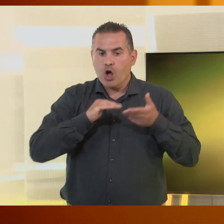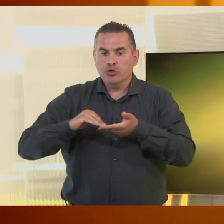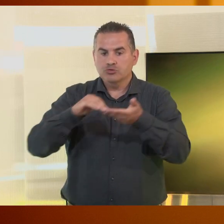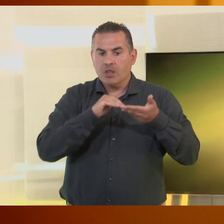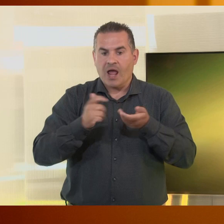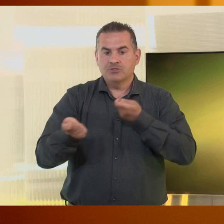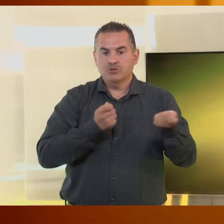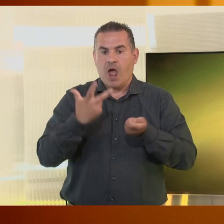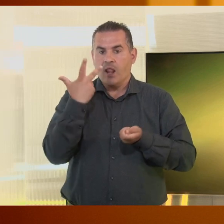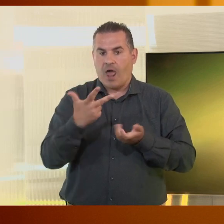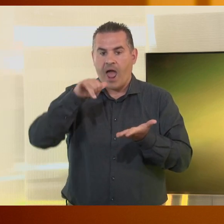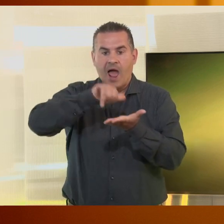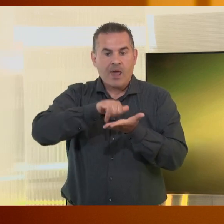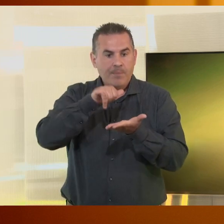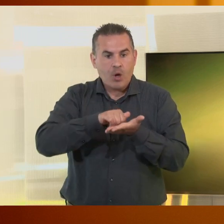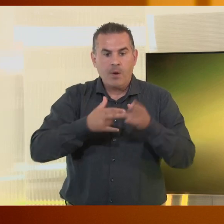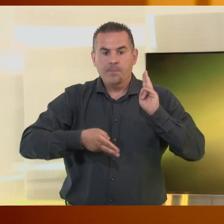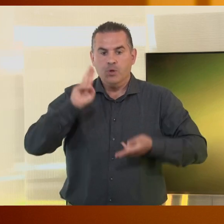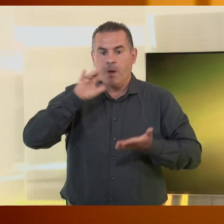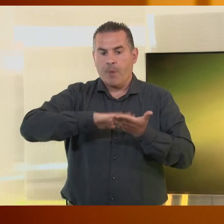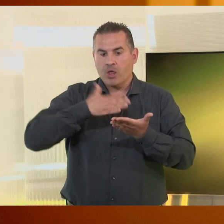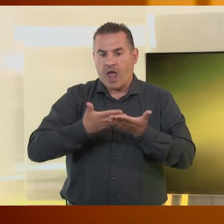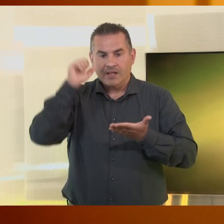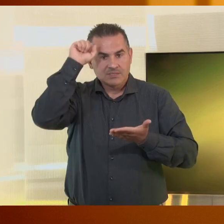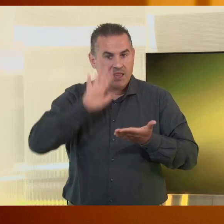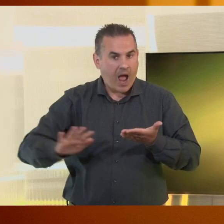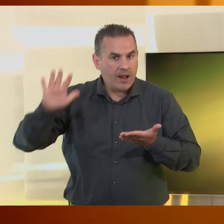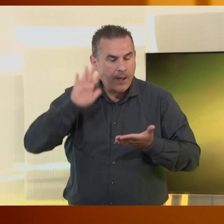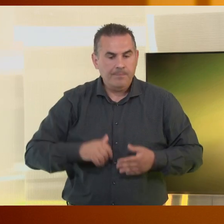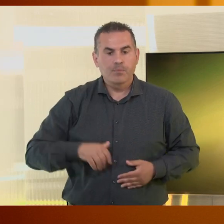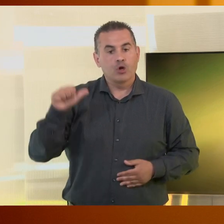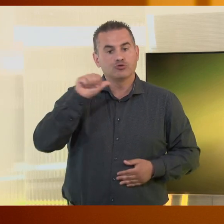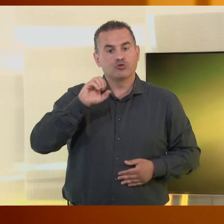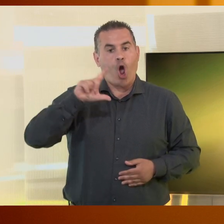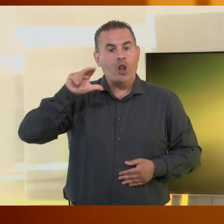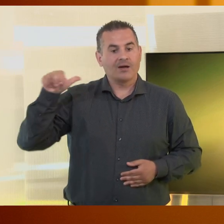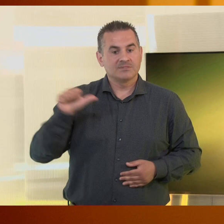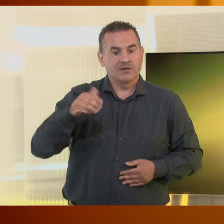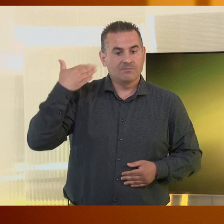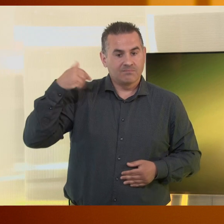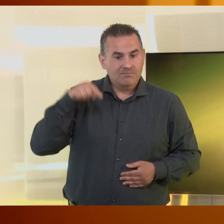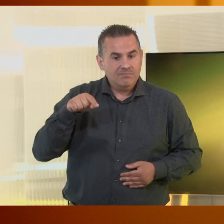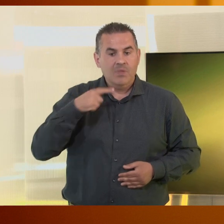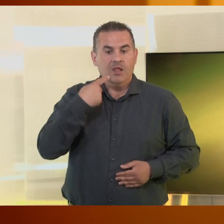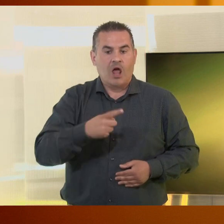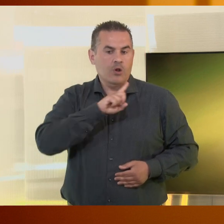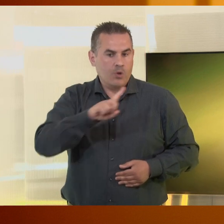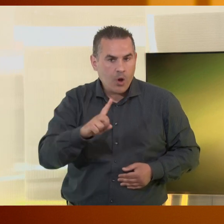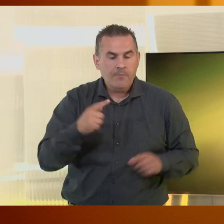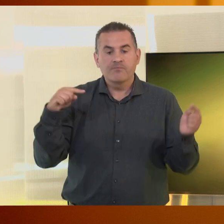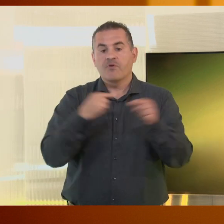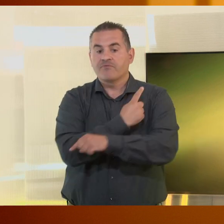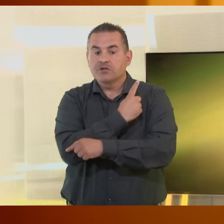tra Nord Sardegna Aeroporti S.p.A. che nasce dalla fusione fatta un anno fa tra GEAS Arolbia e SOGEA Alghero e